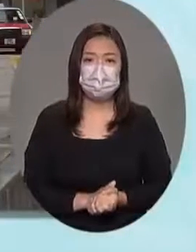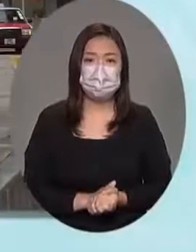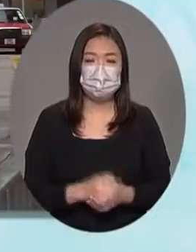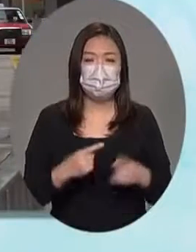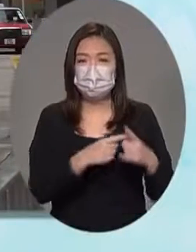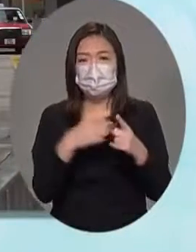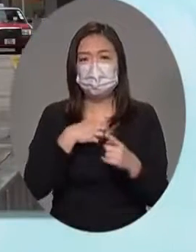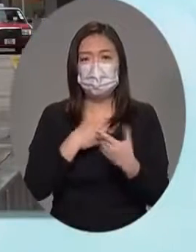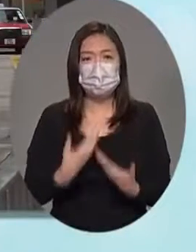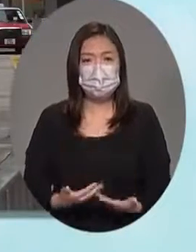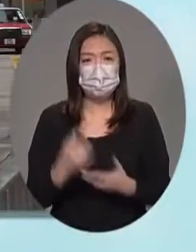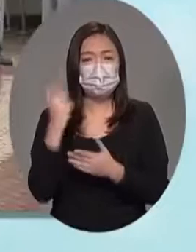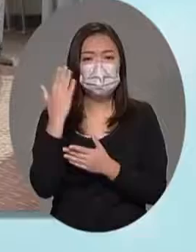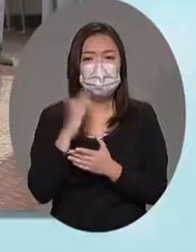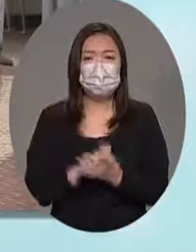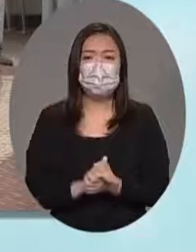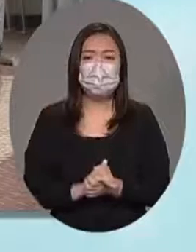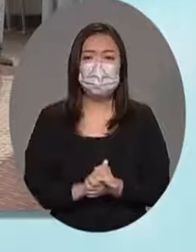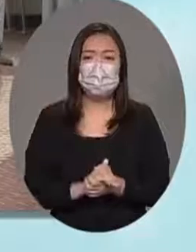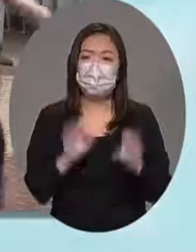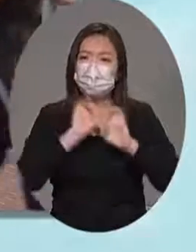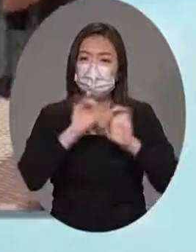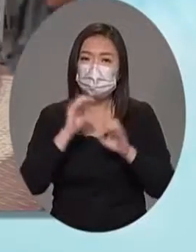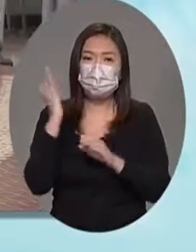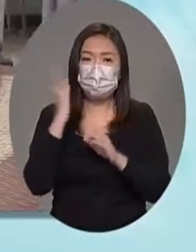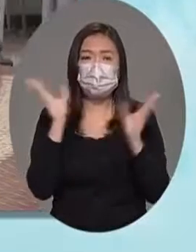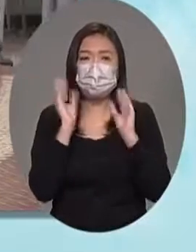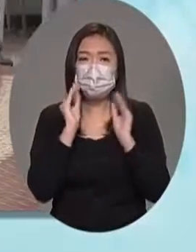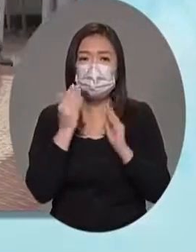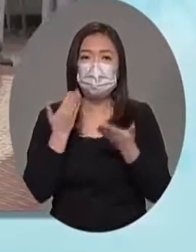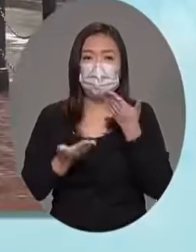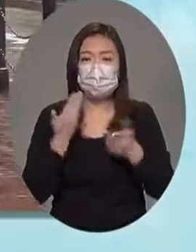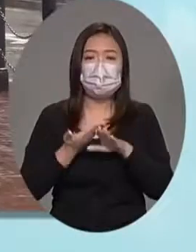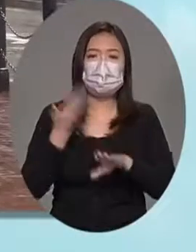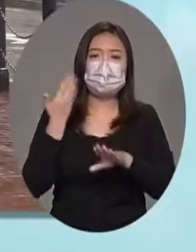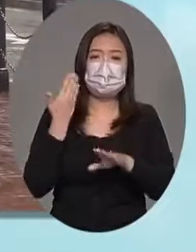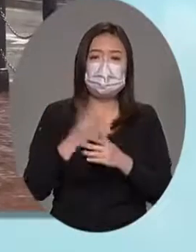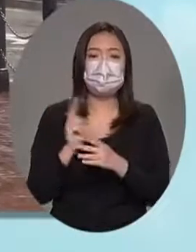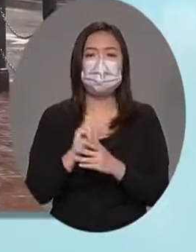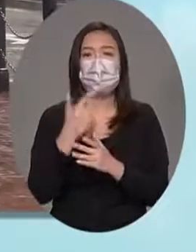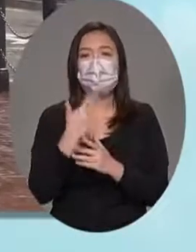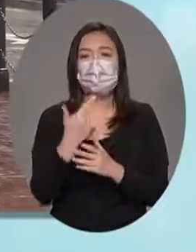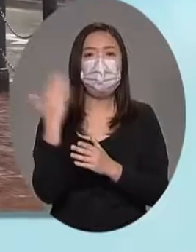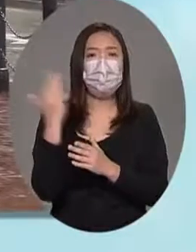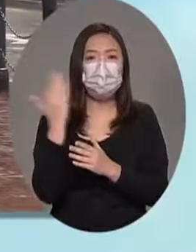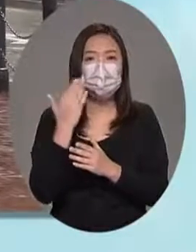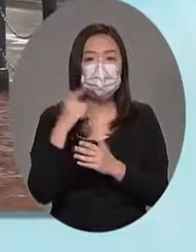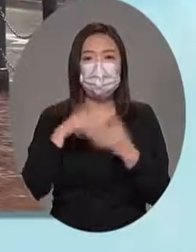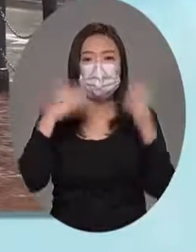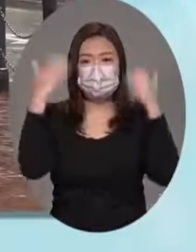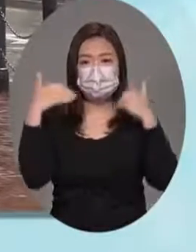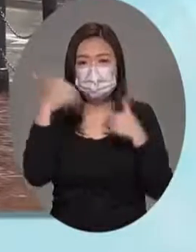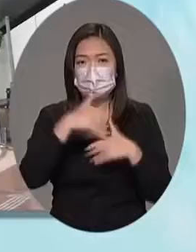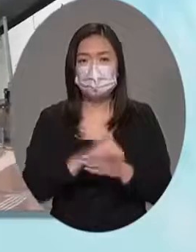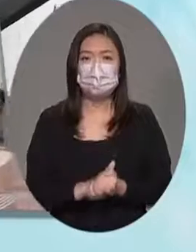有市民認為天文台今次發布風暴消息做得好過日前同樣打八號風球的獅子山那